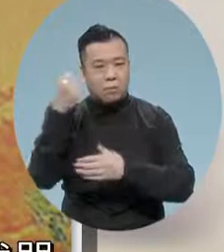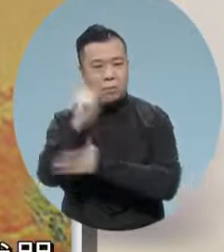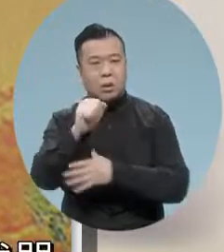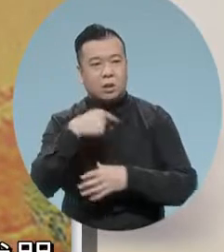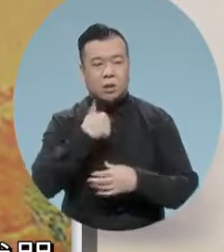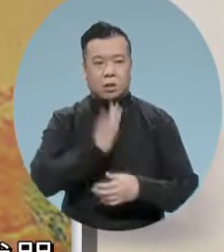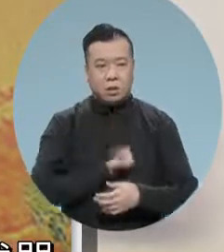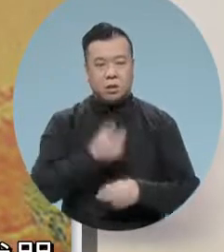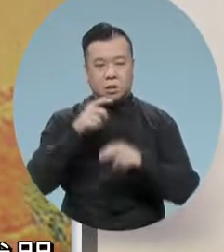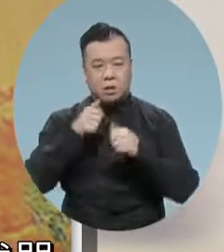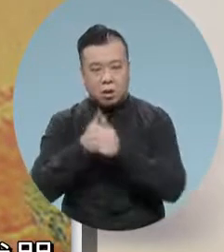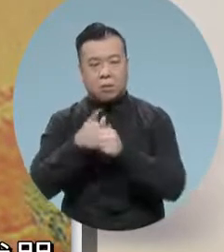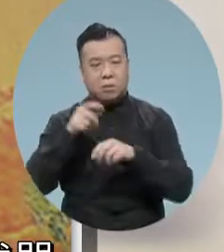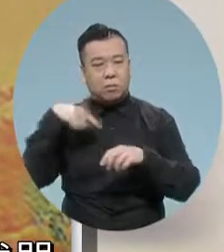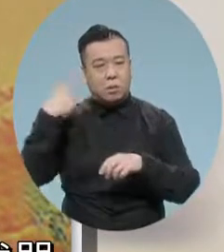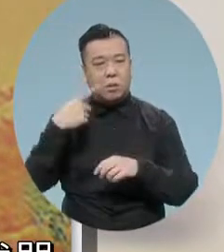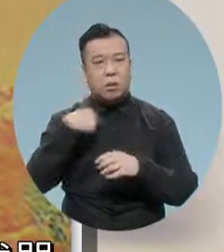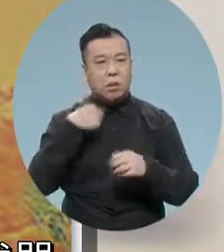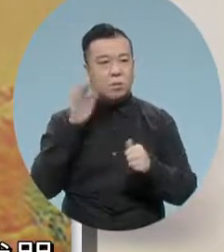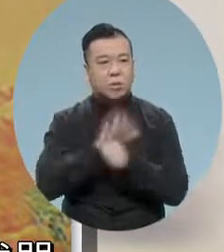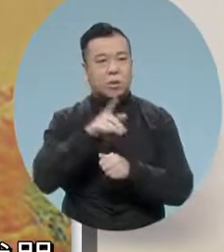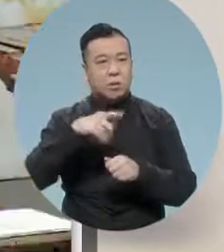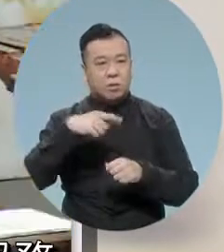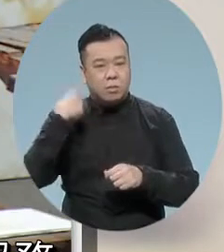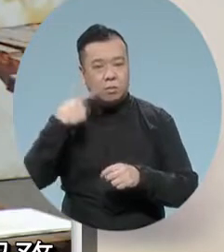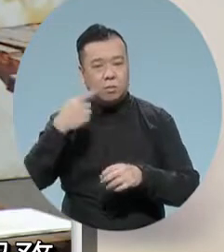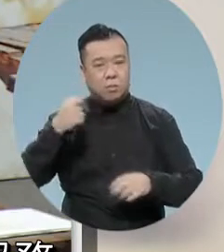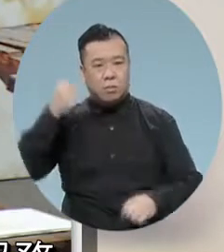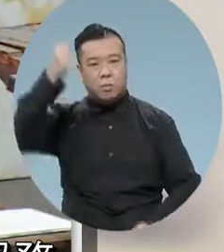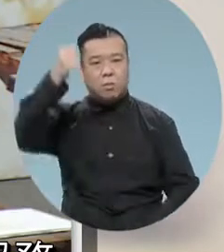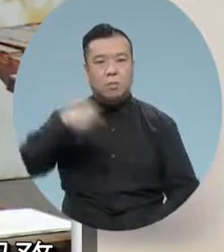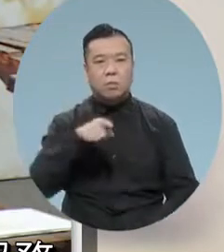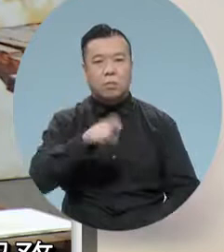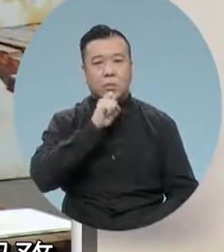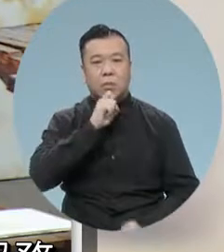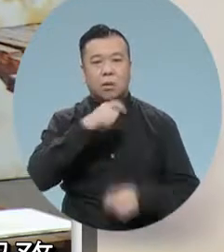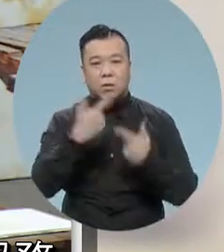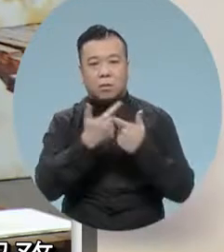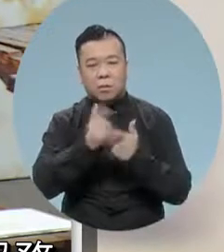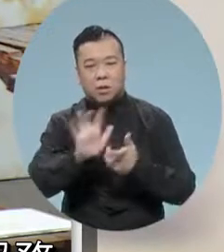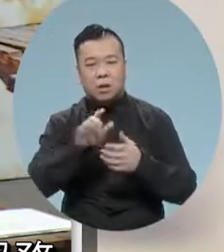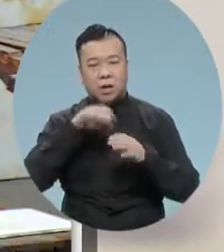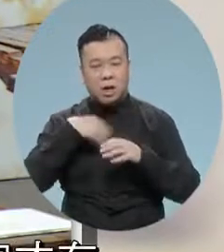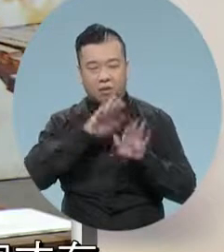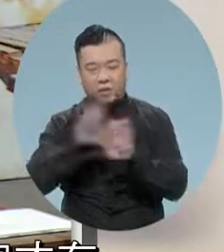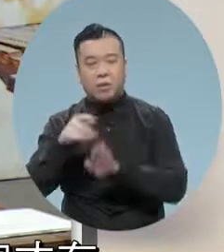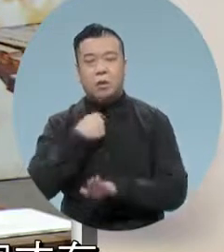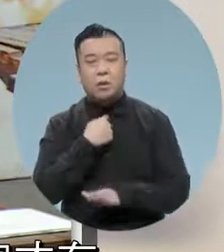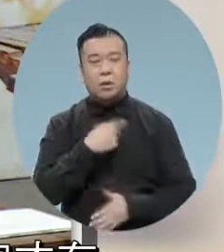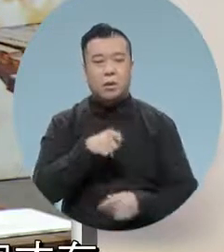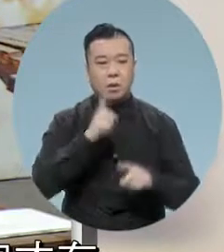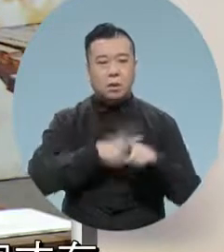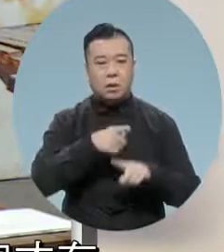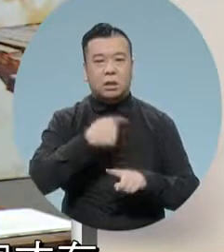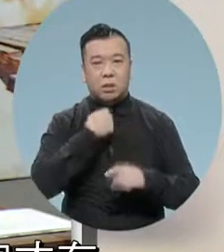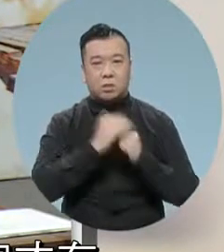真诚地效忠美国，保卫美国拿起武器，亦都会为美国进行一些非战斗性的军事服务。所以其实这